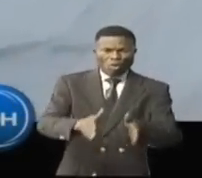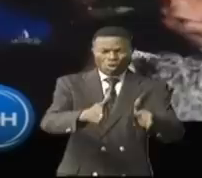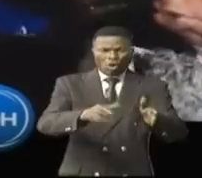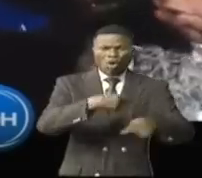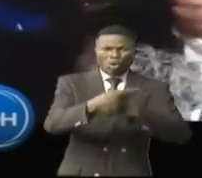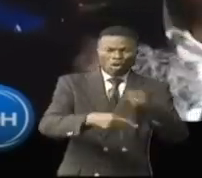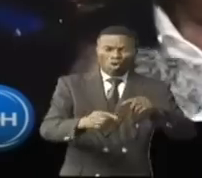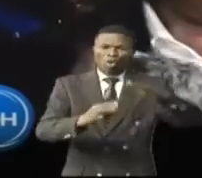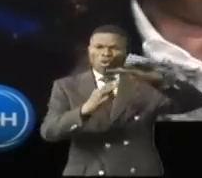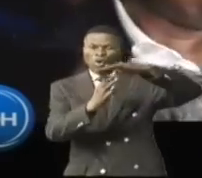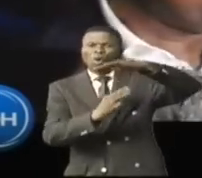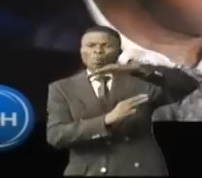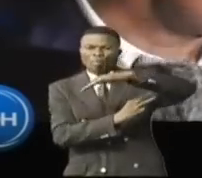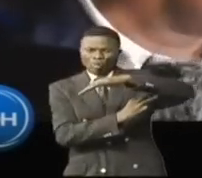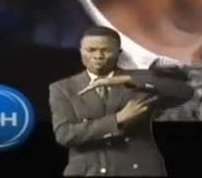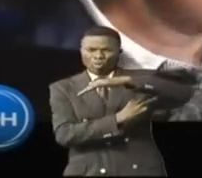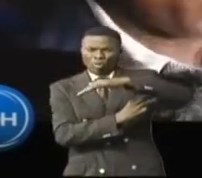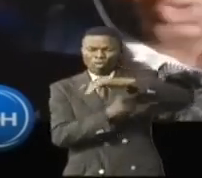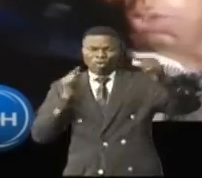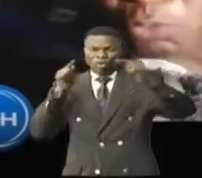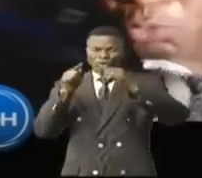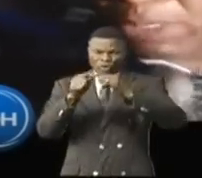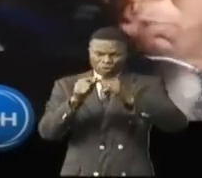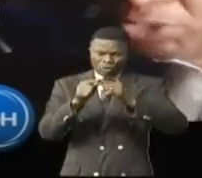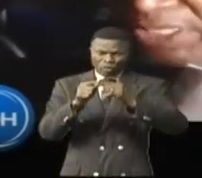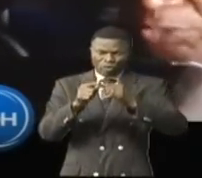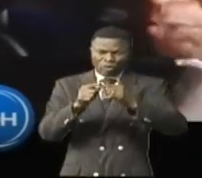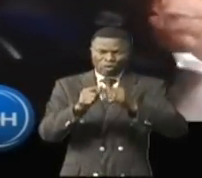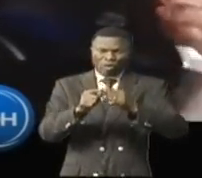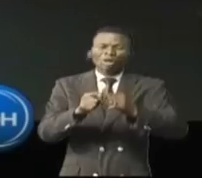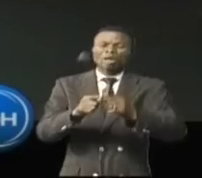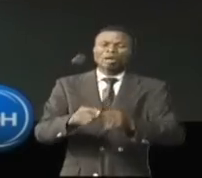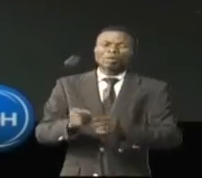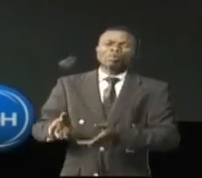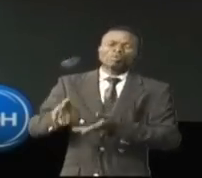de ce pont, le pont Bongolo, pour déboucher